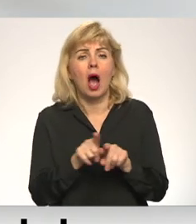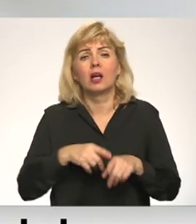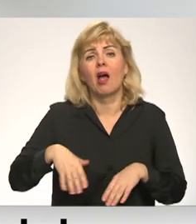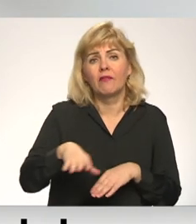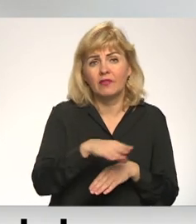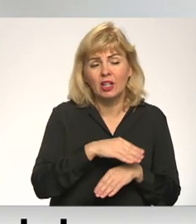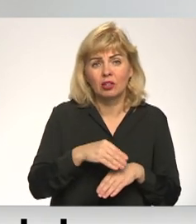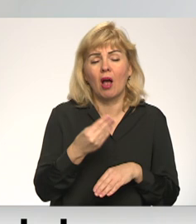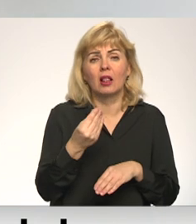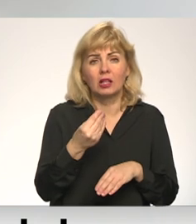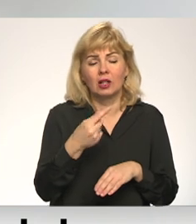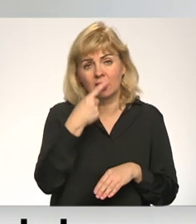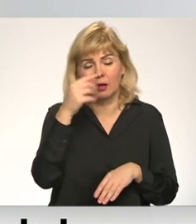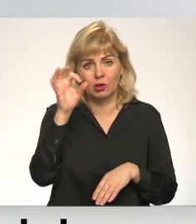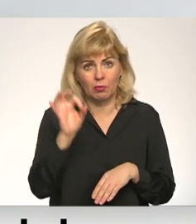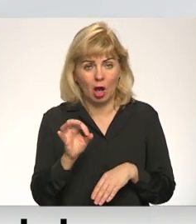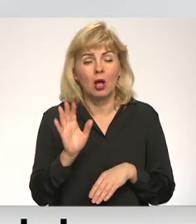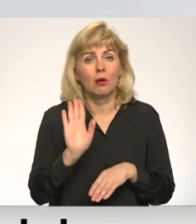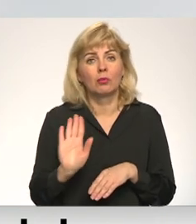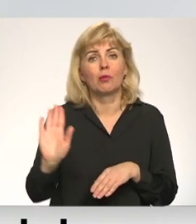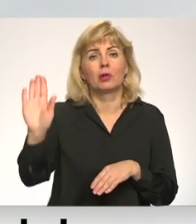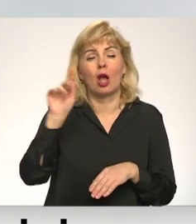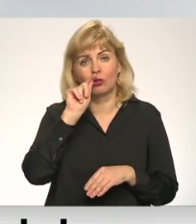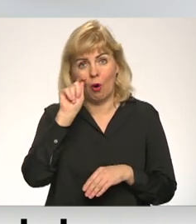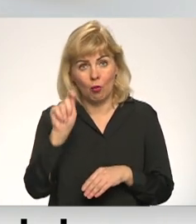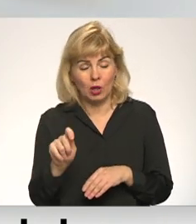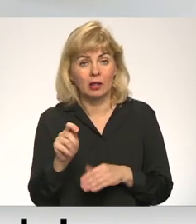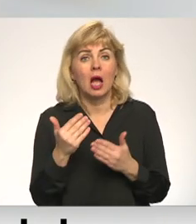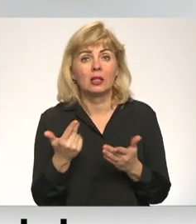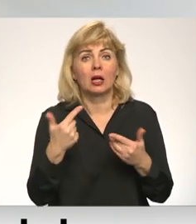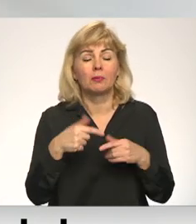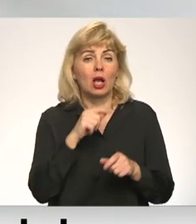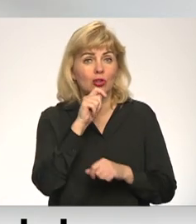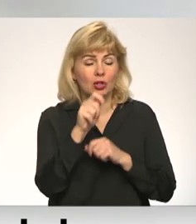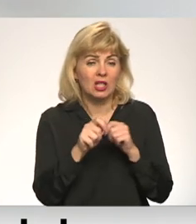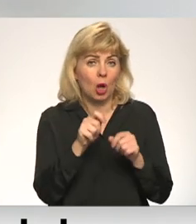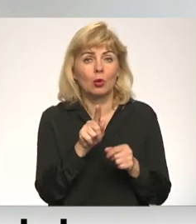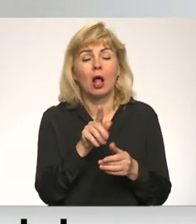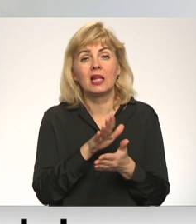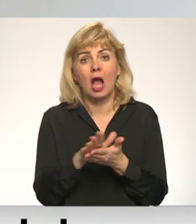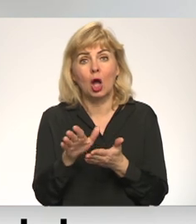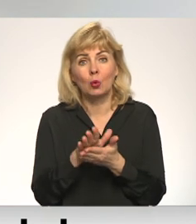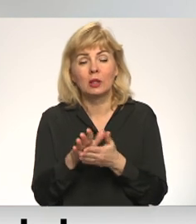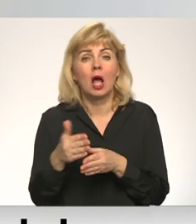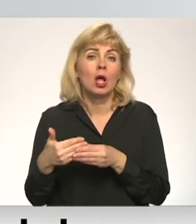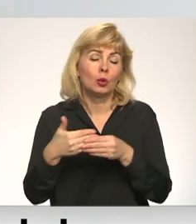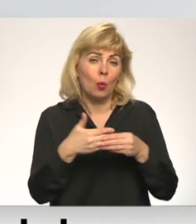šie līdzekļi 100% apmērā tad nonāks Ukrainai. Pašlaik ziedojumi tiek lietoti, lai